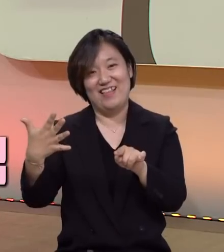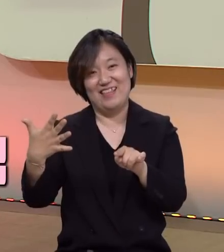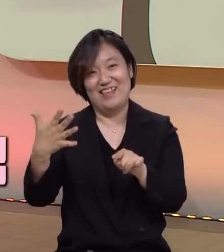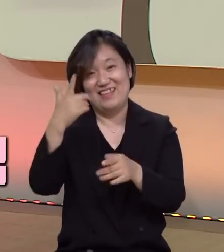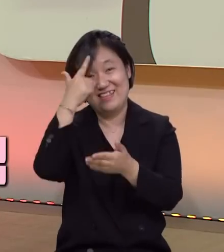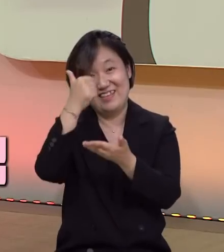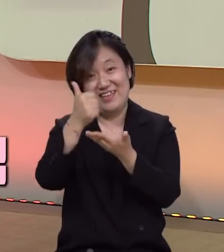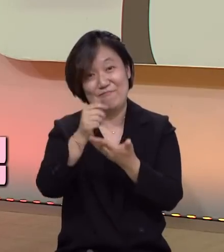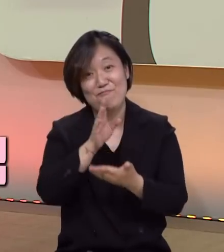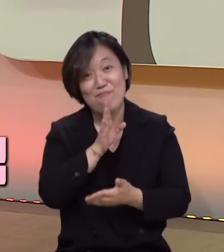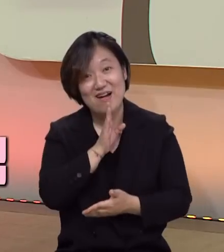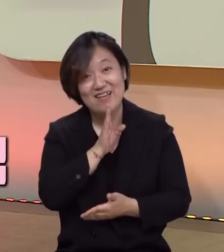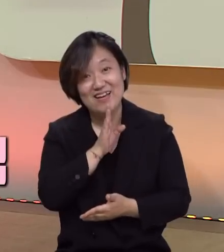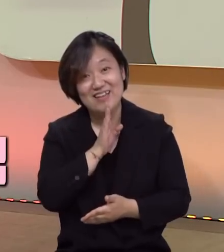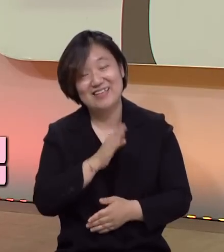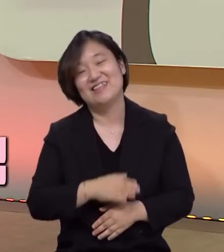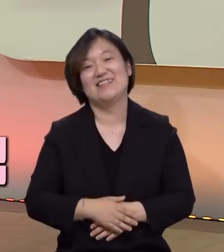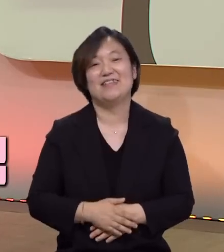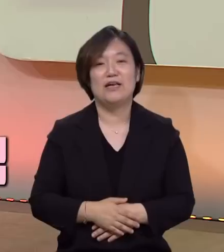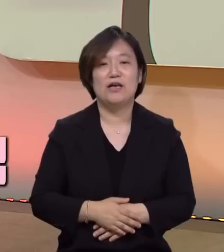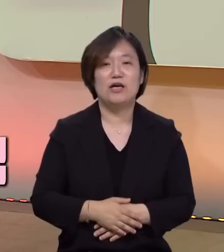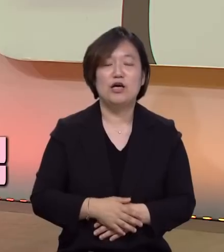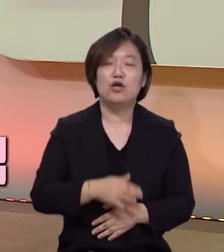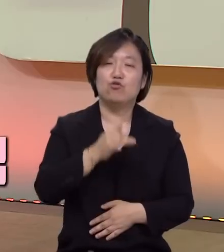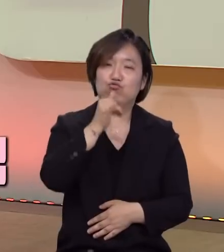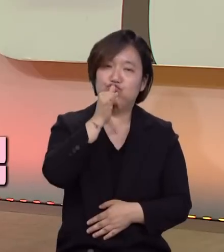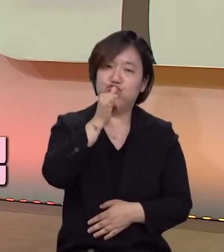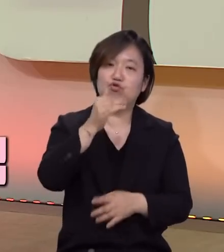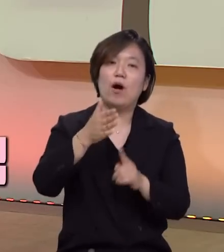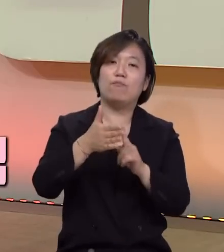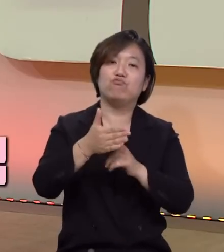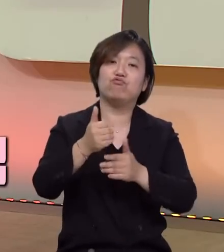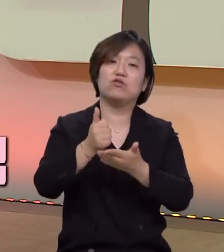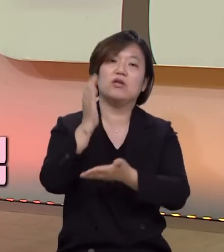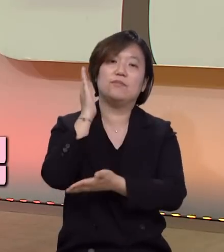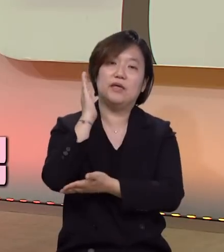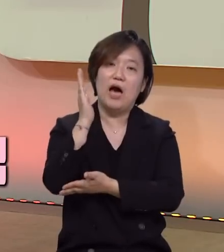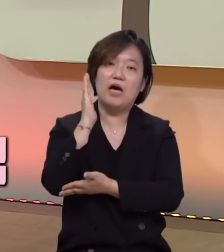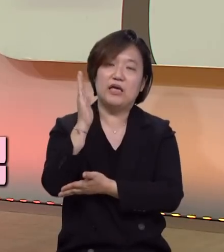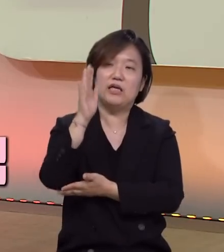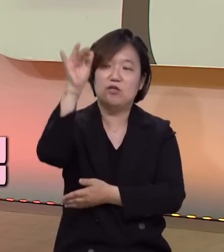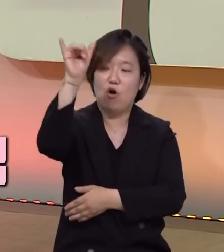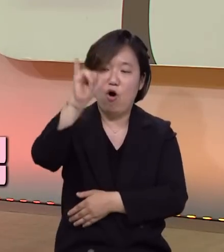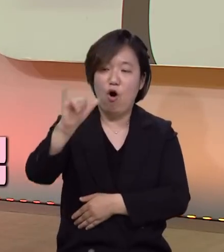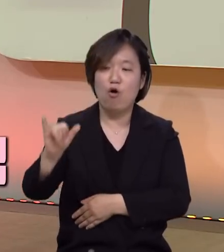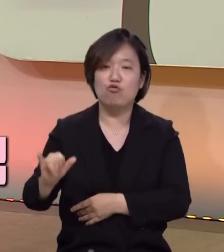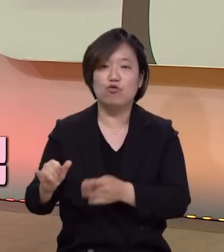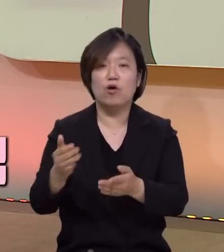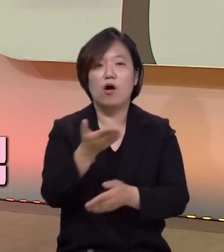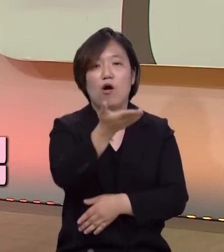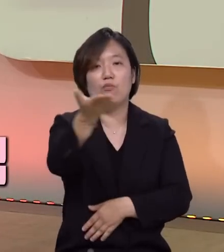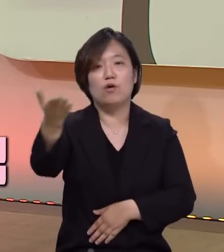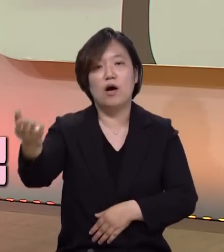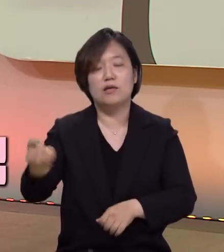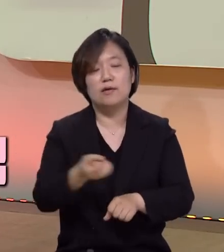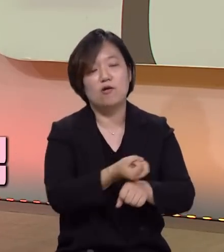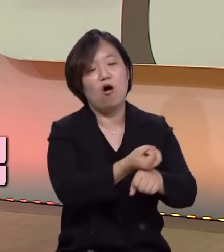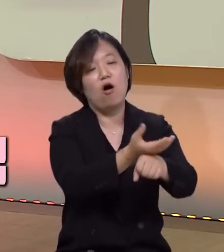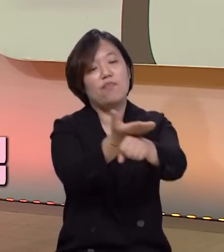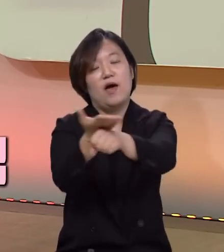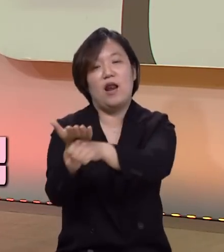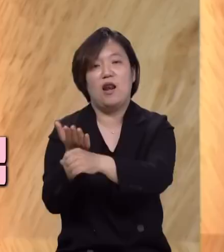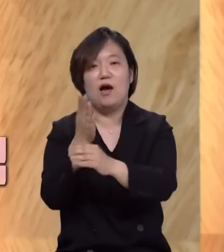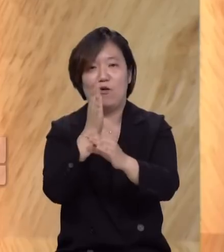지금 이와 같이 훌륭한 부처님 법을 전국에 널리 또 펼치고 계시지